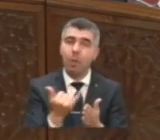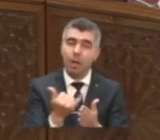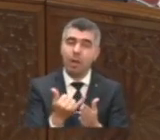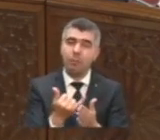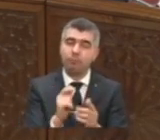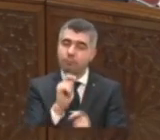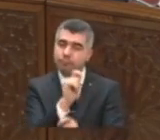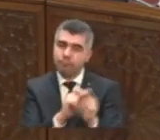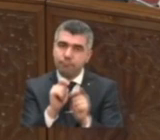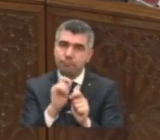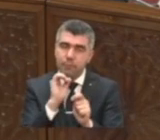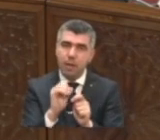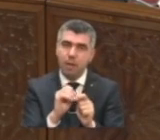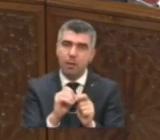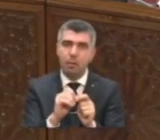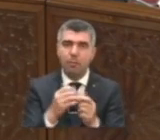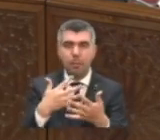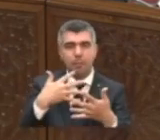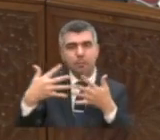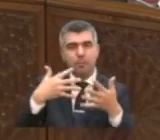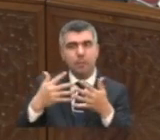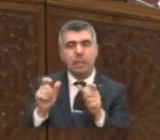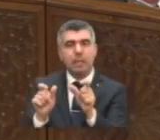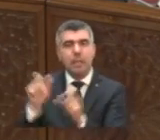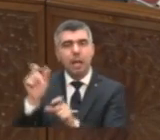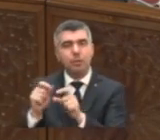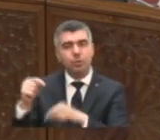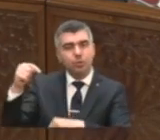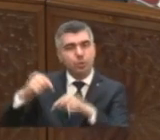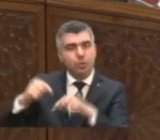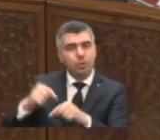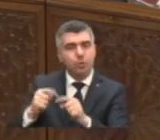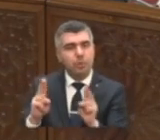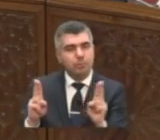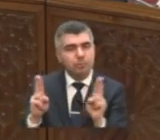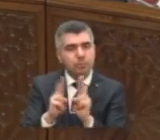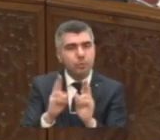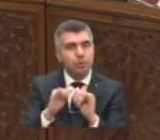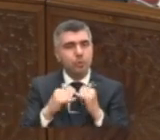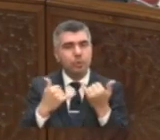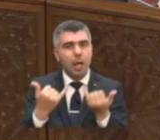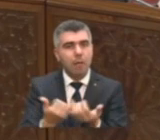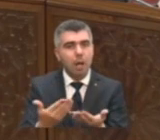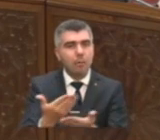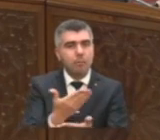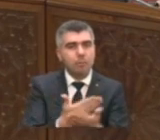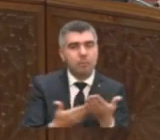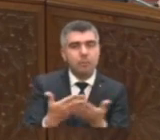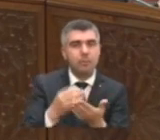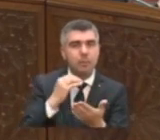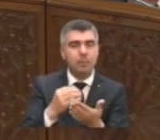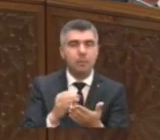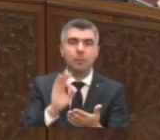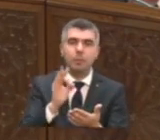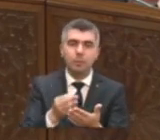الماركتينغ ديالو، خصو الجماليه ديالو اللي كيخلي المواطنات والمواطنين كيجيو كيحضروا اللقاءات، كيهتموا باللقاءات، وبالطبع كيتعطشوا حتى